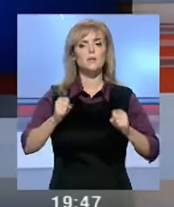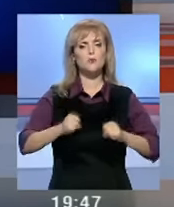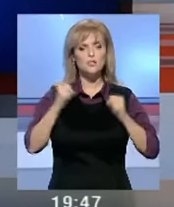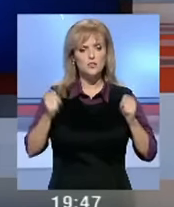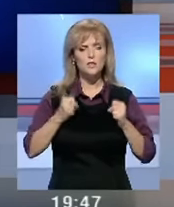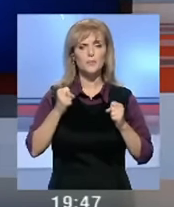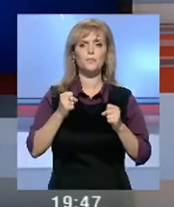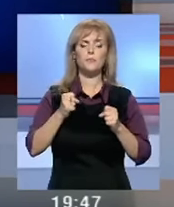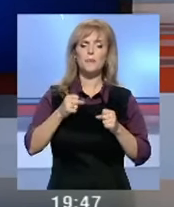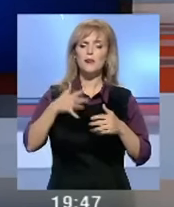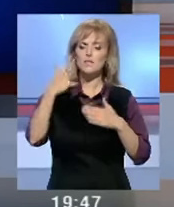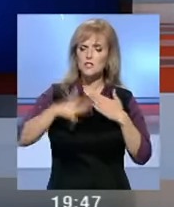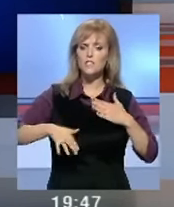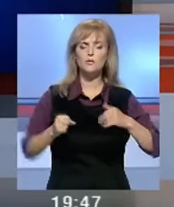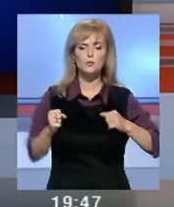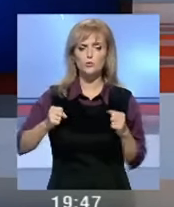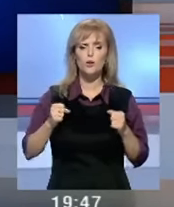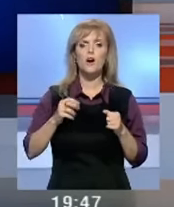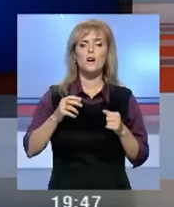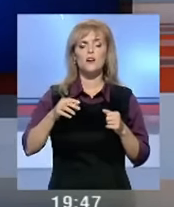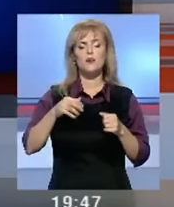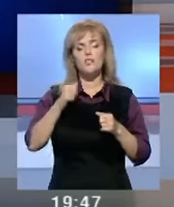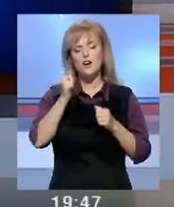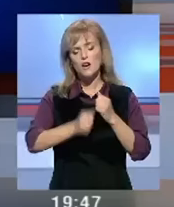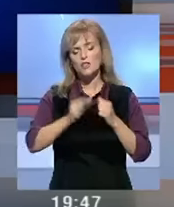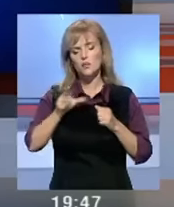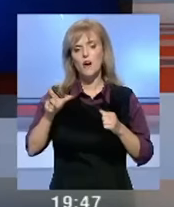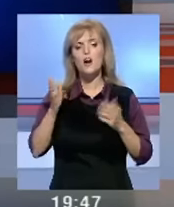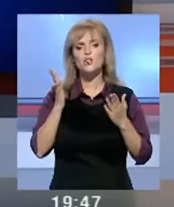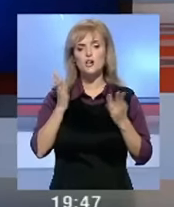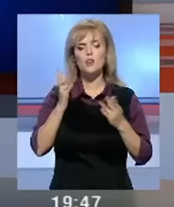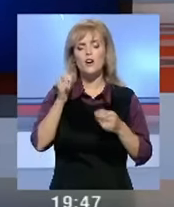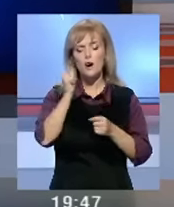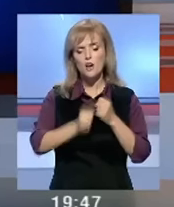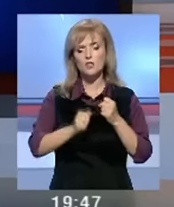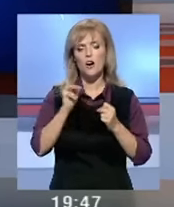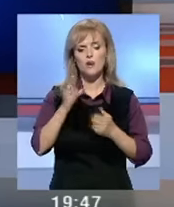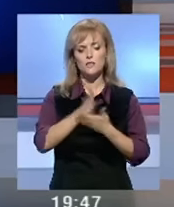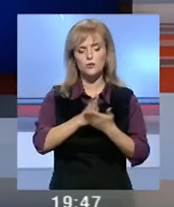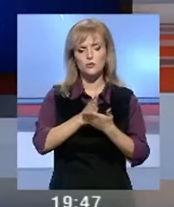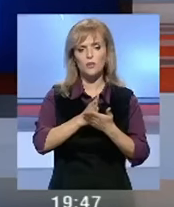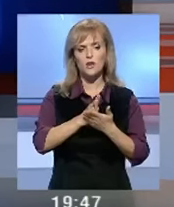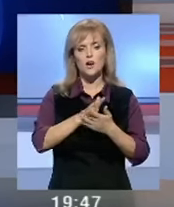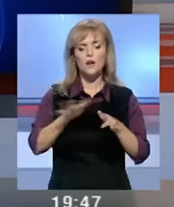persoane așa cum se merită. În acțiunile principale pe